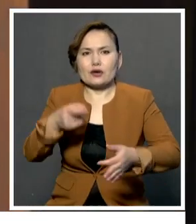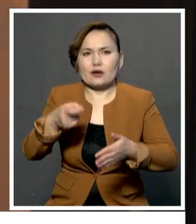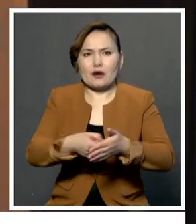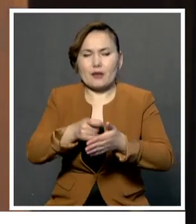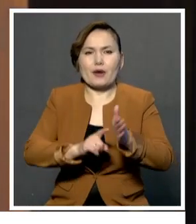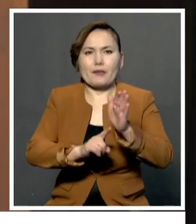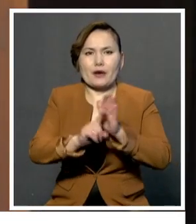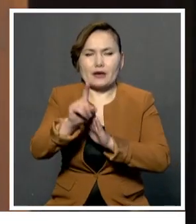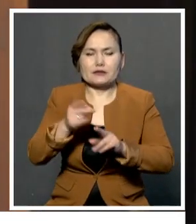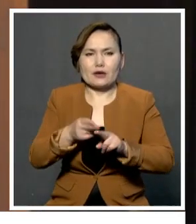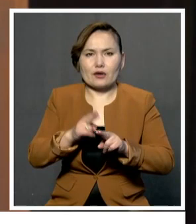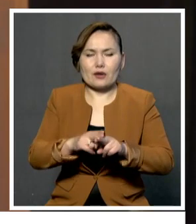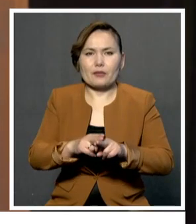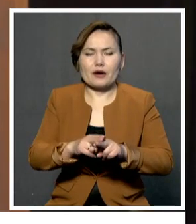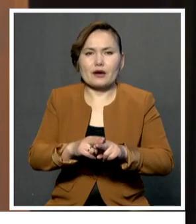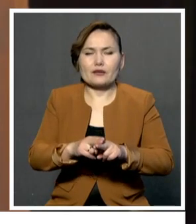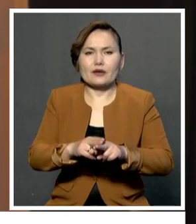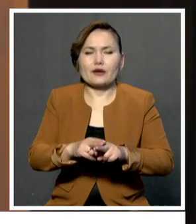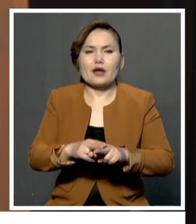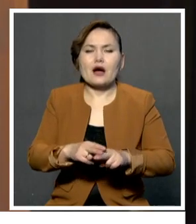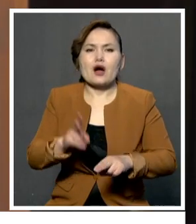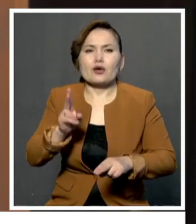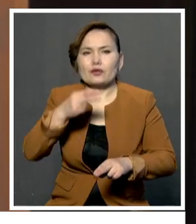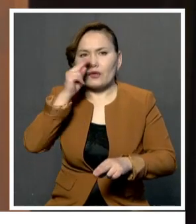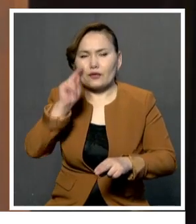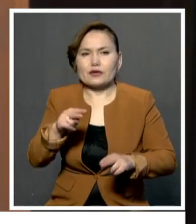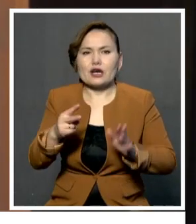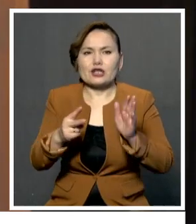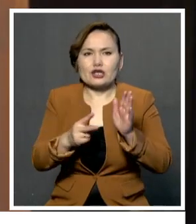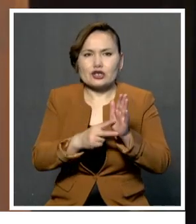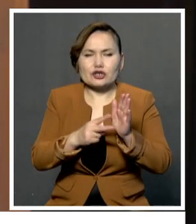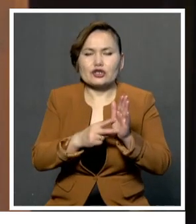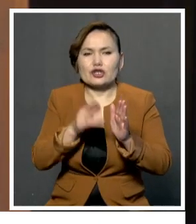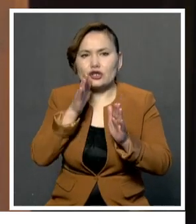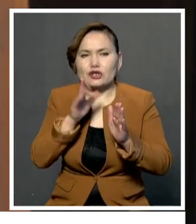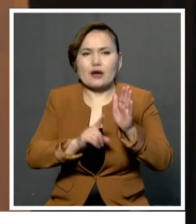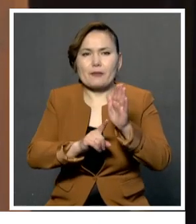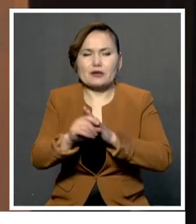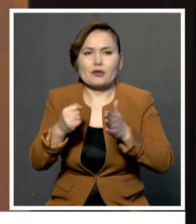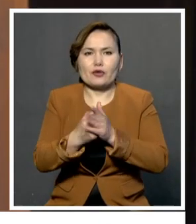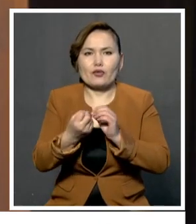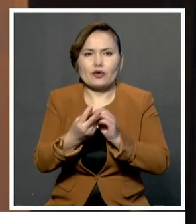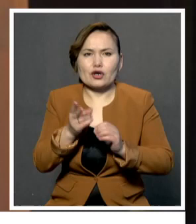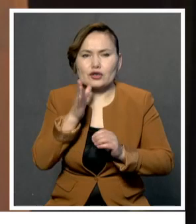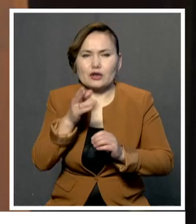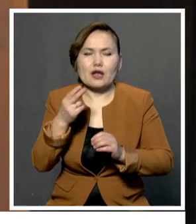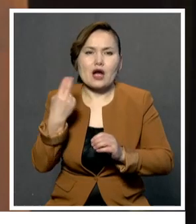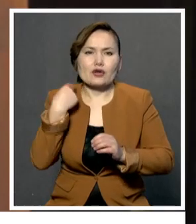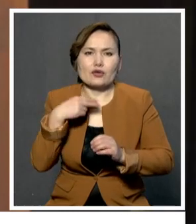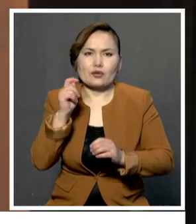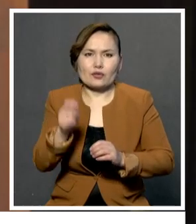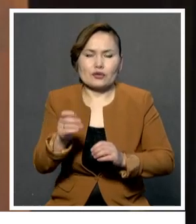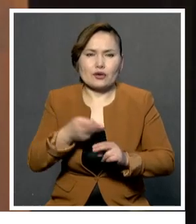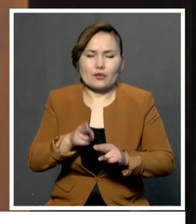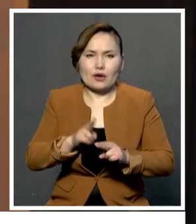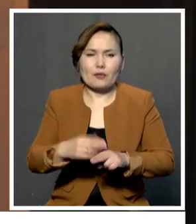басталды. Бұл бап бойынша мүлкі тәркіленіп, 7 жылдан 12 жылға дейінгі мерзімге бас бостандығынан айыру жазасы тағайындалған. Өз кінәсін толық мойындаған 40